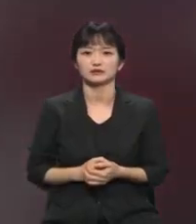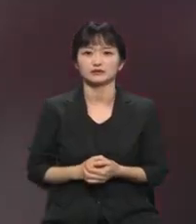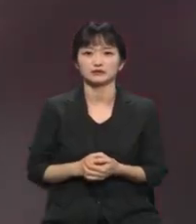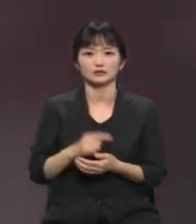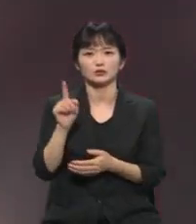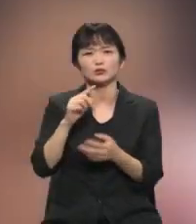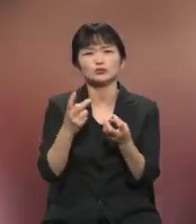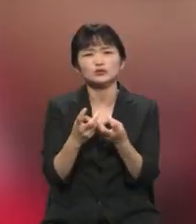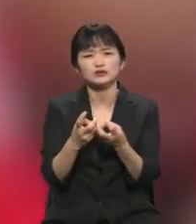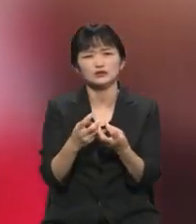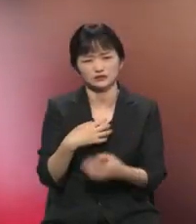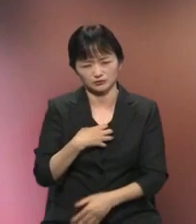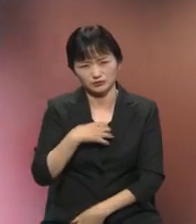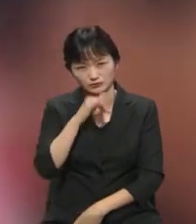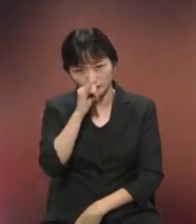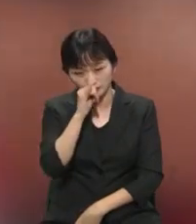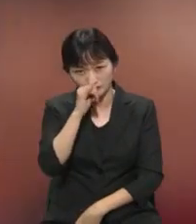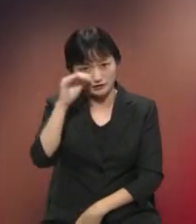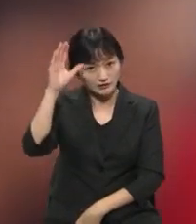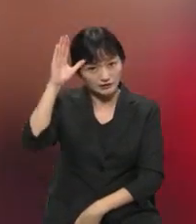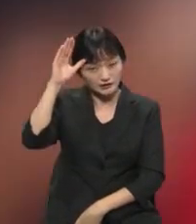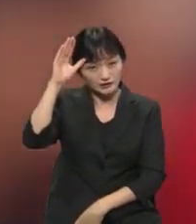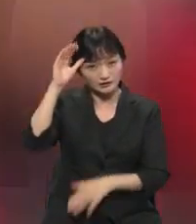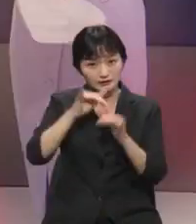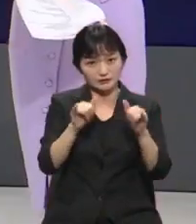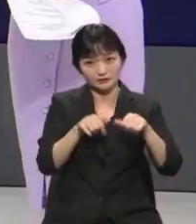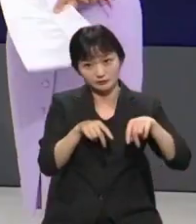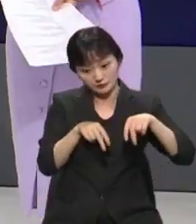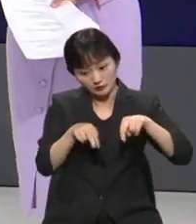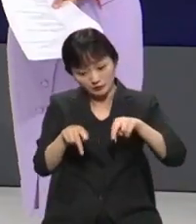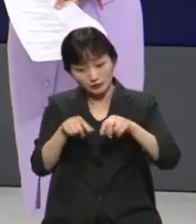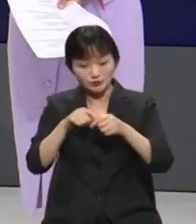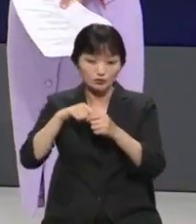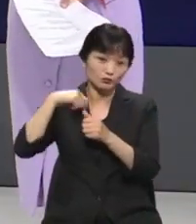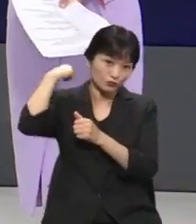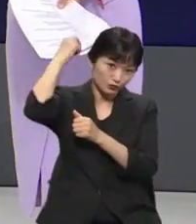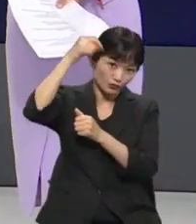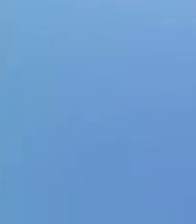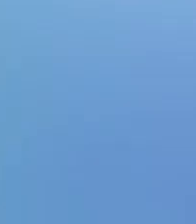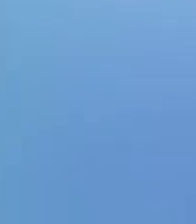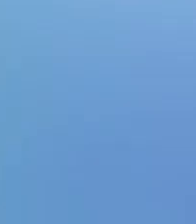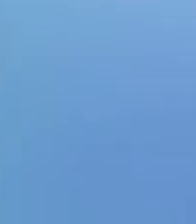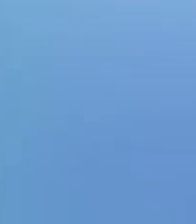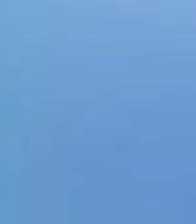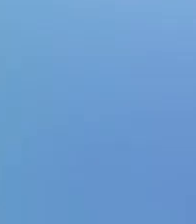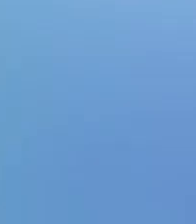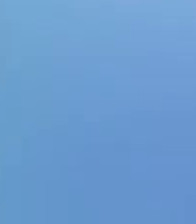방심하면 큰 사고가 나니까 강아지랑 산책할 때 목줄 꼭 주의하셔야겠습니다. 네,